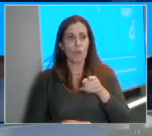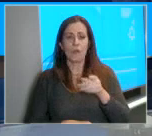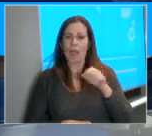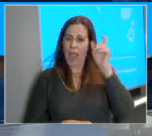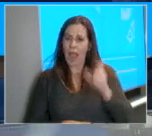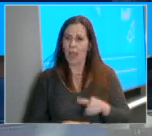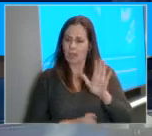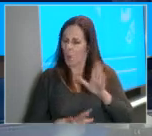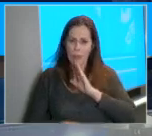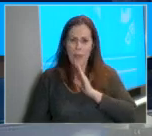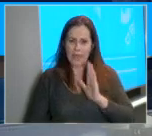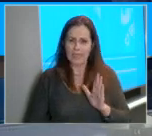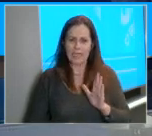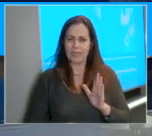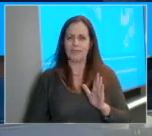בן אדם מאוד מאוד בעייתי,